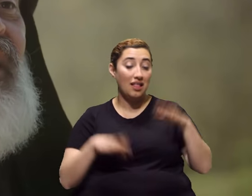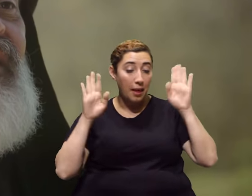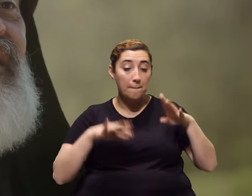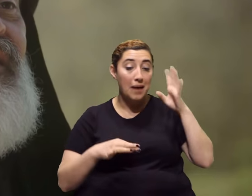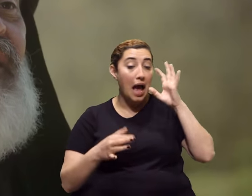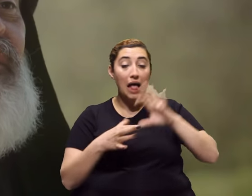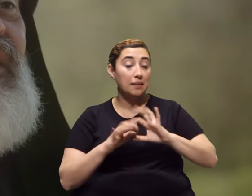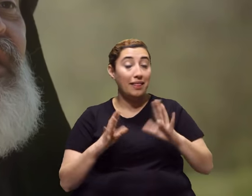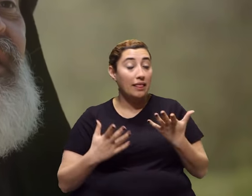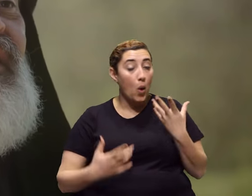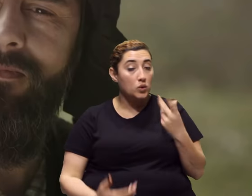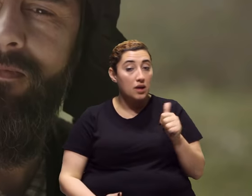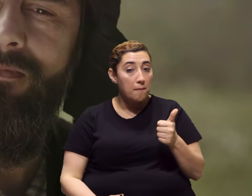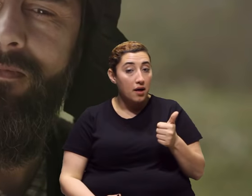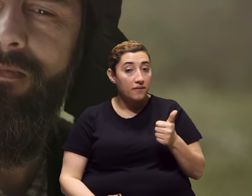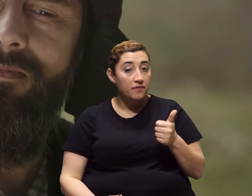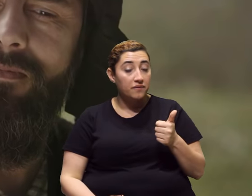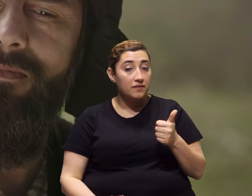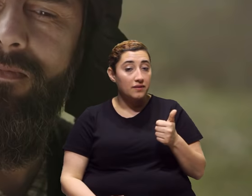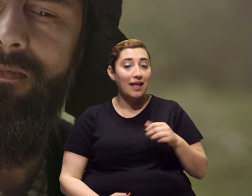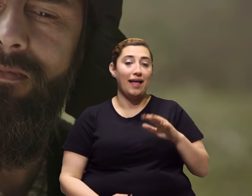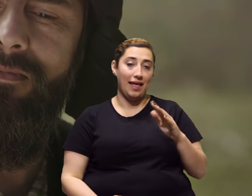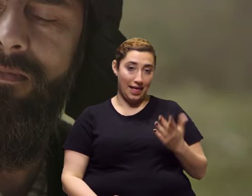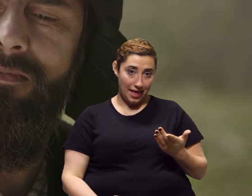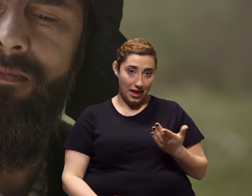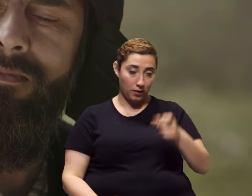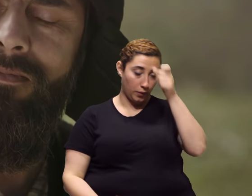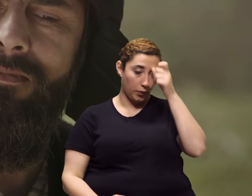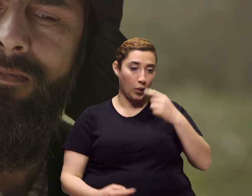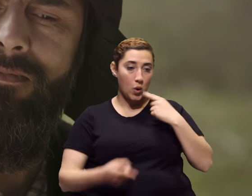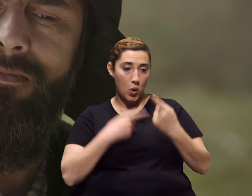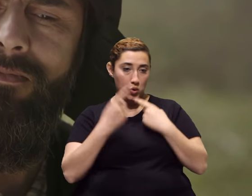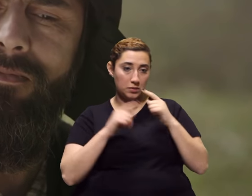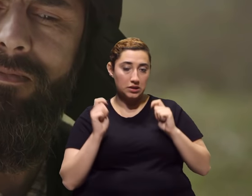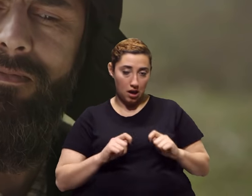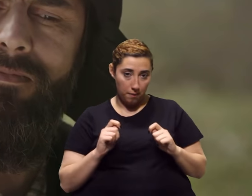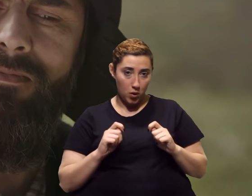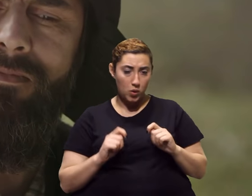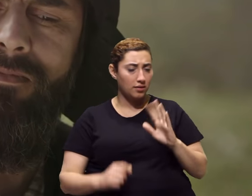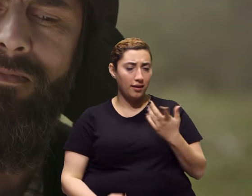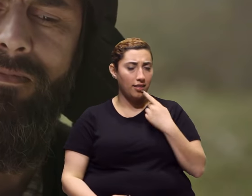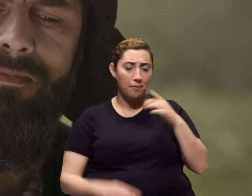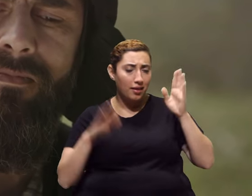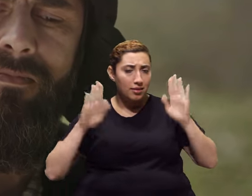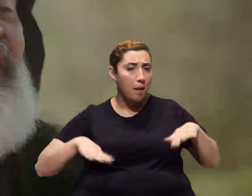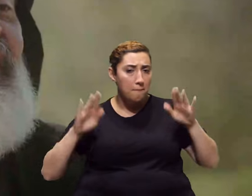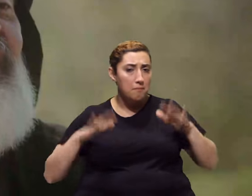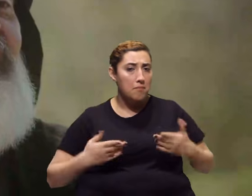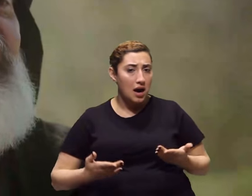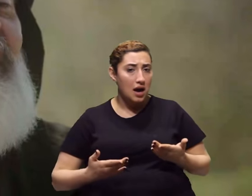Tapmanın manası ne ola ki? Madem ki Türk dilince söyleriz. Nedir tapmak?